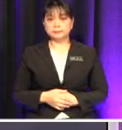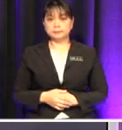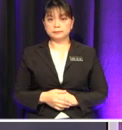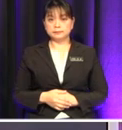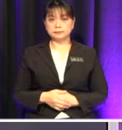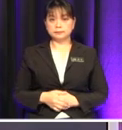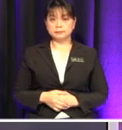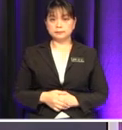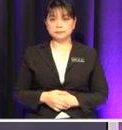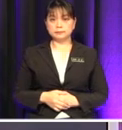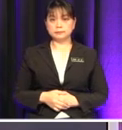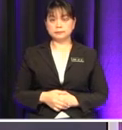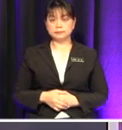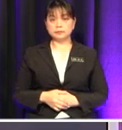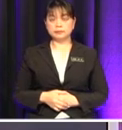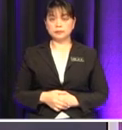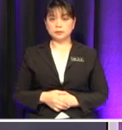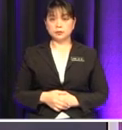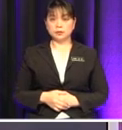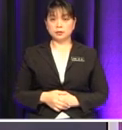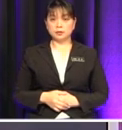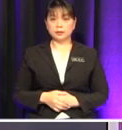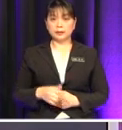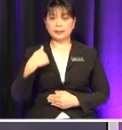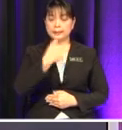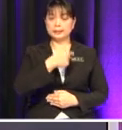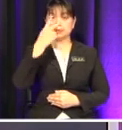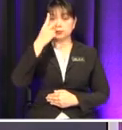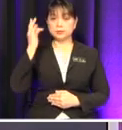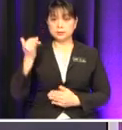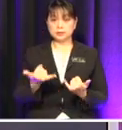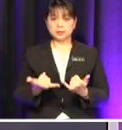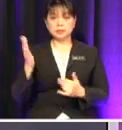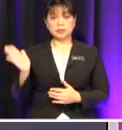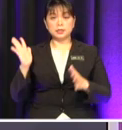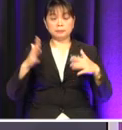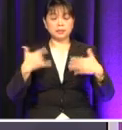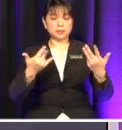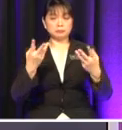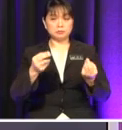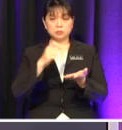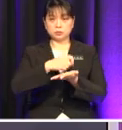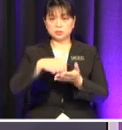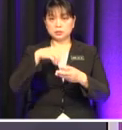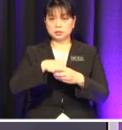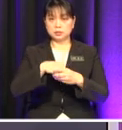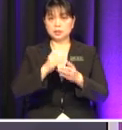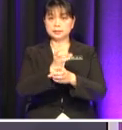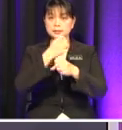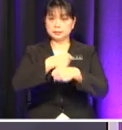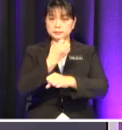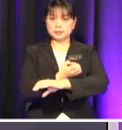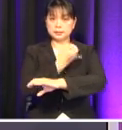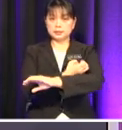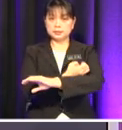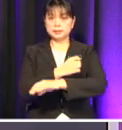boleh ikut pengalaman Oke jadi kita tengok sekarang bagaimana menulisnya dalam bentuk essay dalam kertas